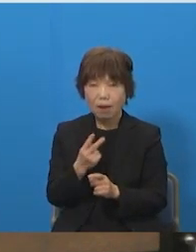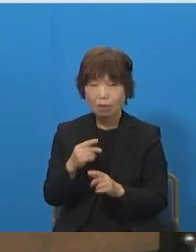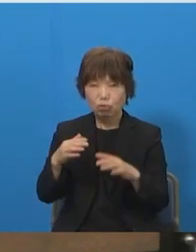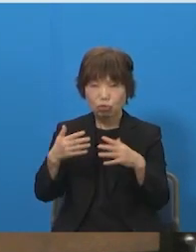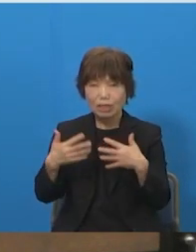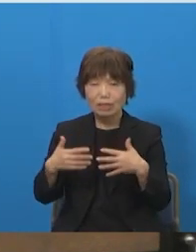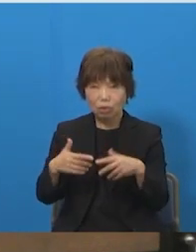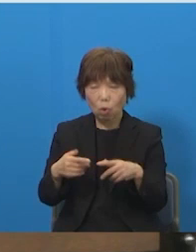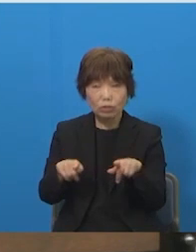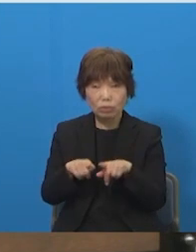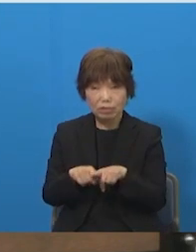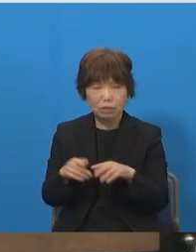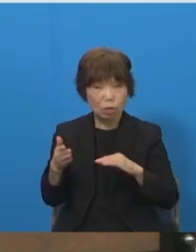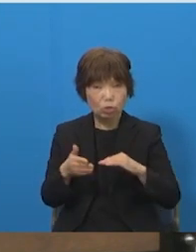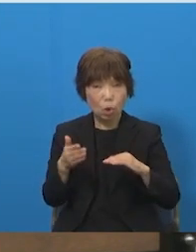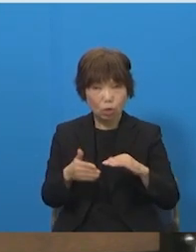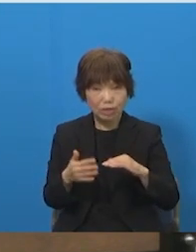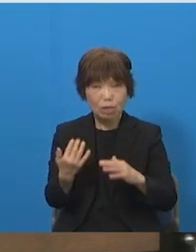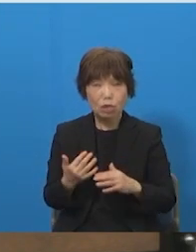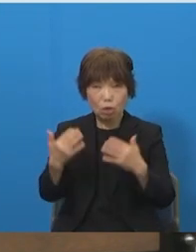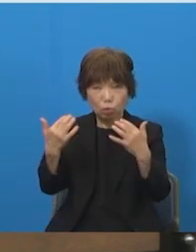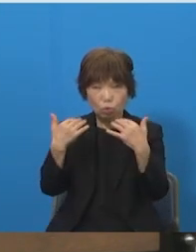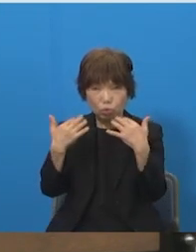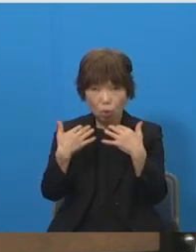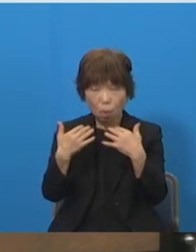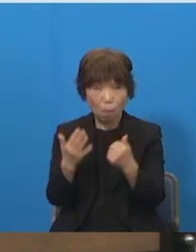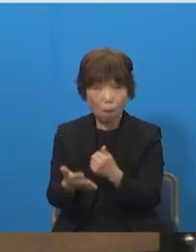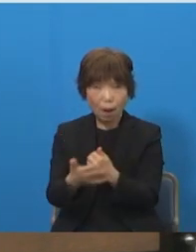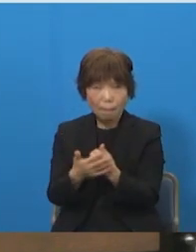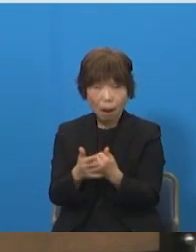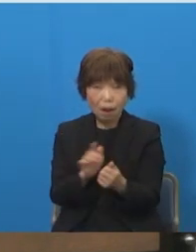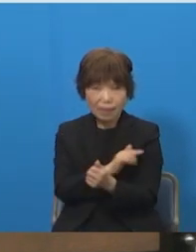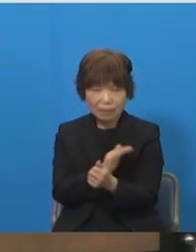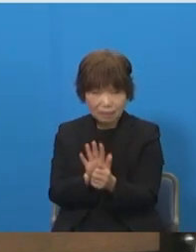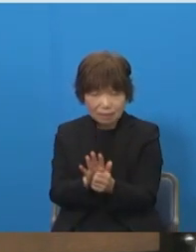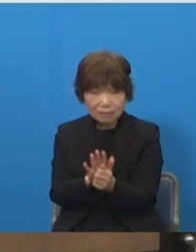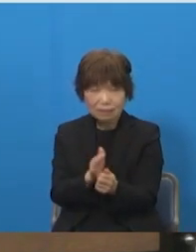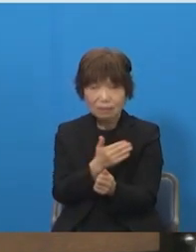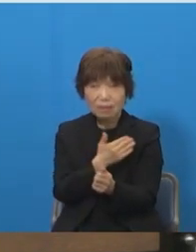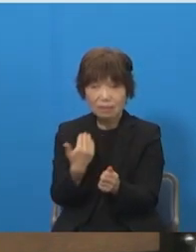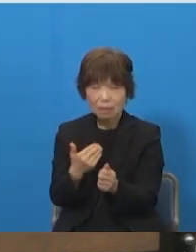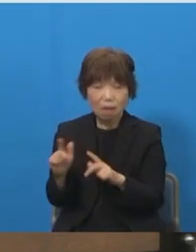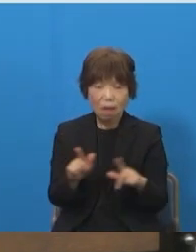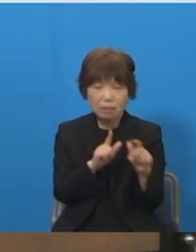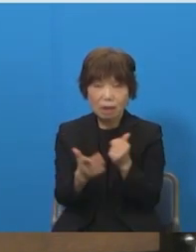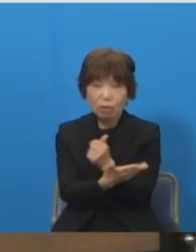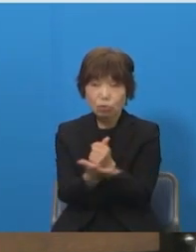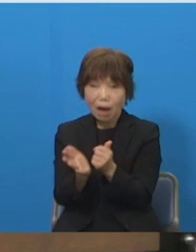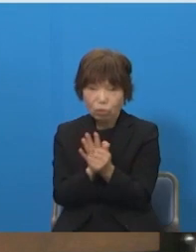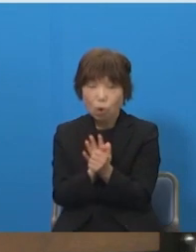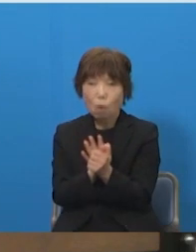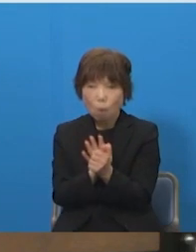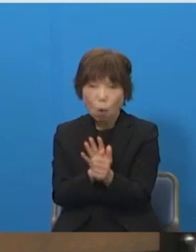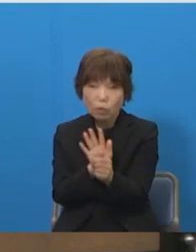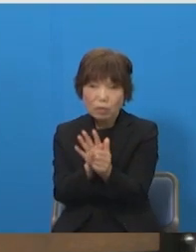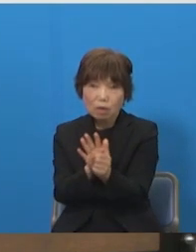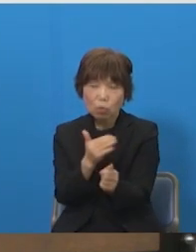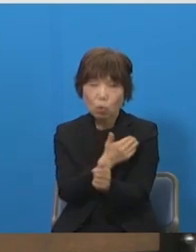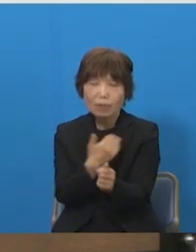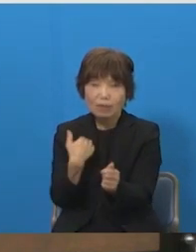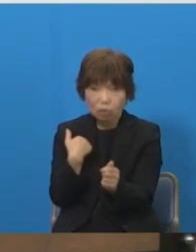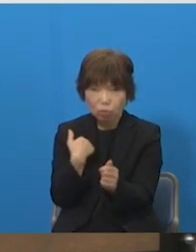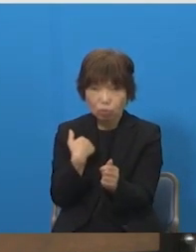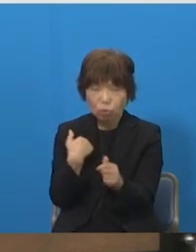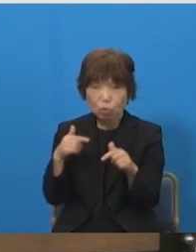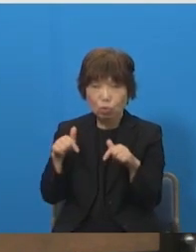ることで、調理、給油、空調をカバーし、災害時における生活環境を支えることができるため、東京都足